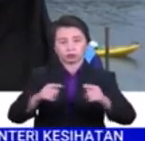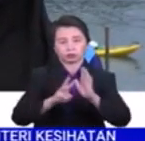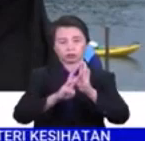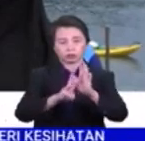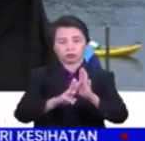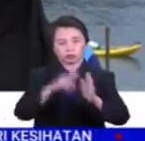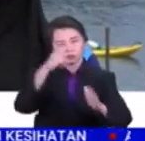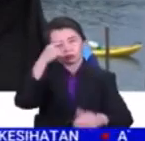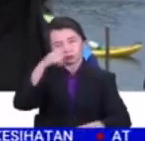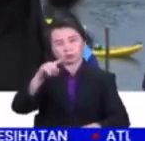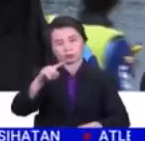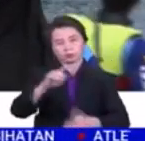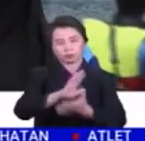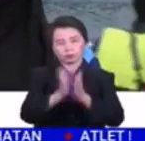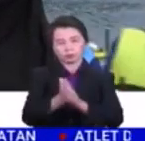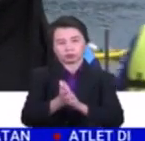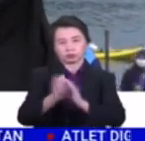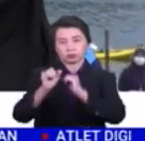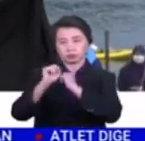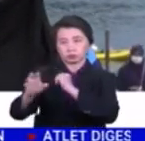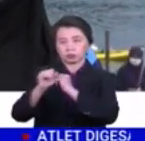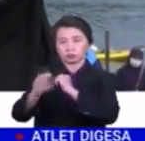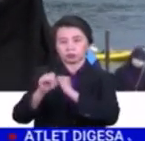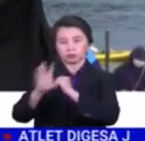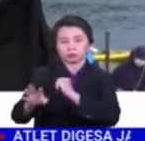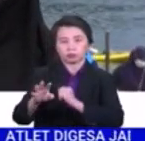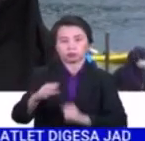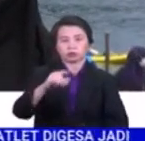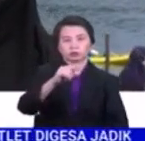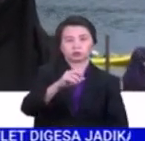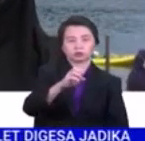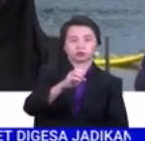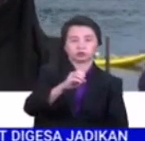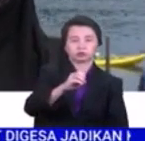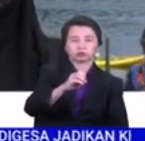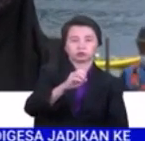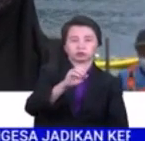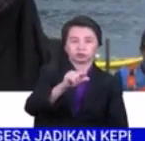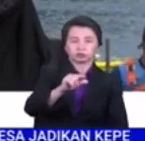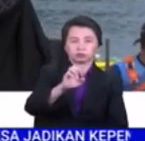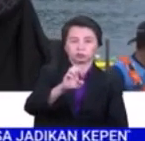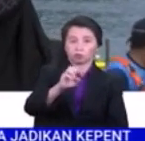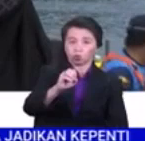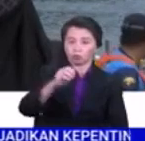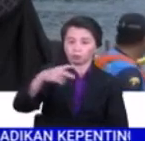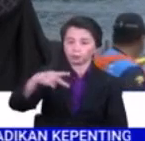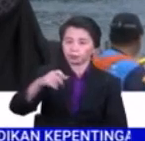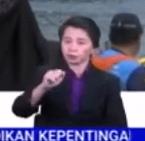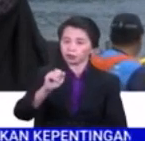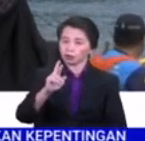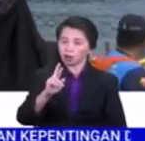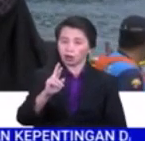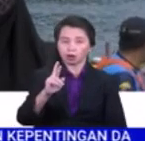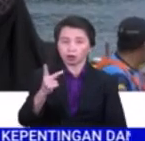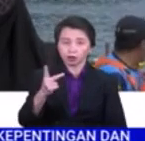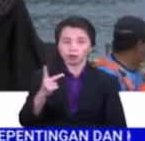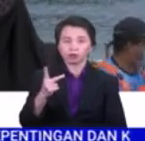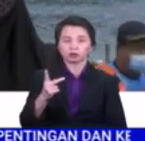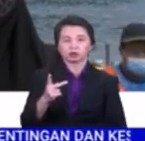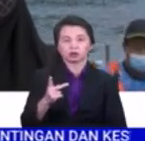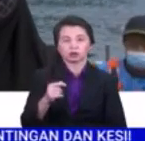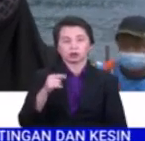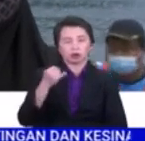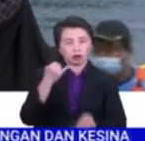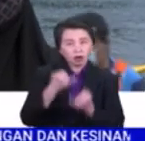untuk menjadi promosi pada geopark. Akhir sekali ialah NGO ini jugalah akan